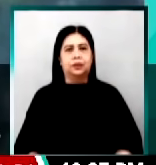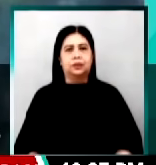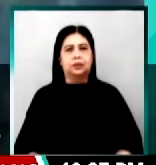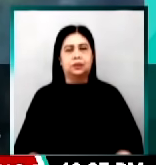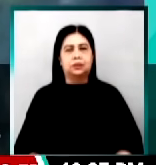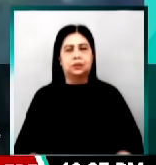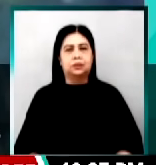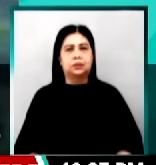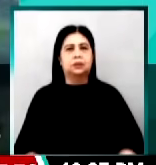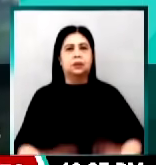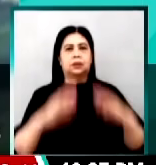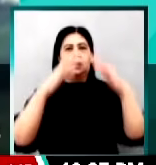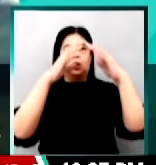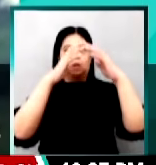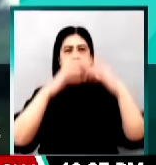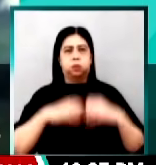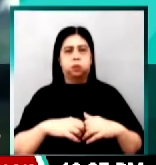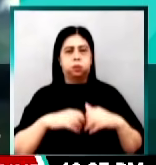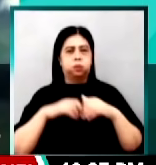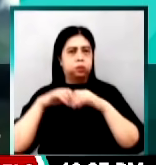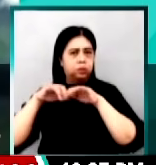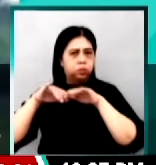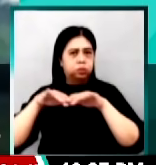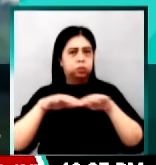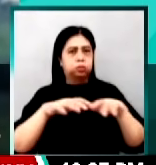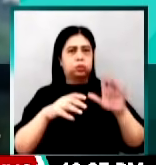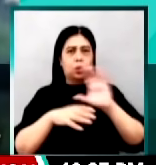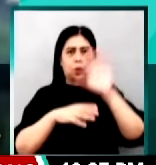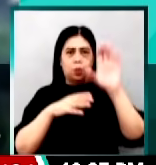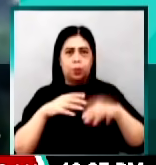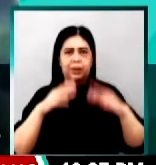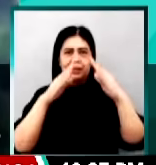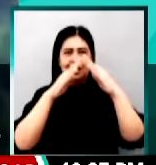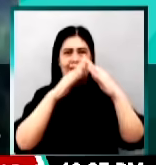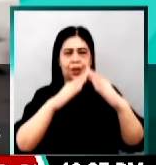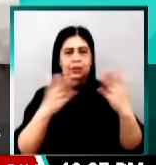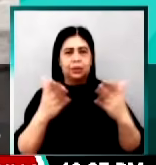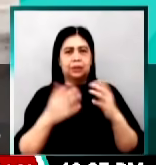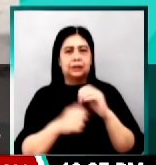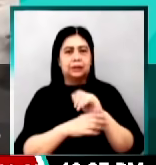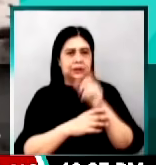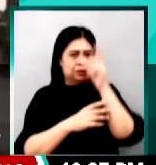Bumigaya tuluyang inanod ang isang buong bahay na yan sa Arhavi, Turkey.